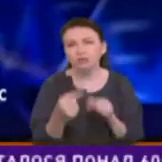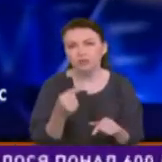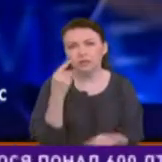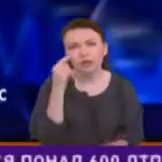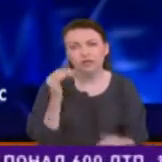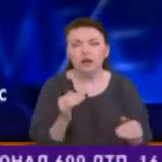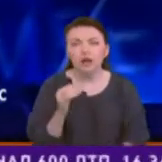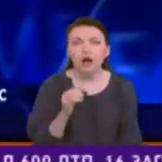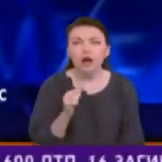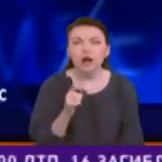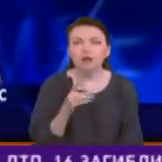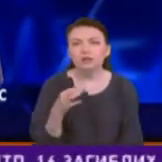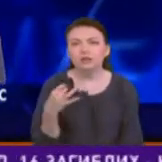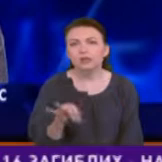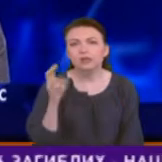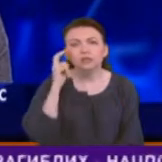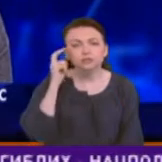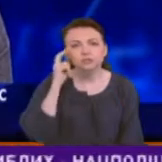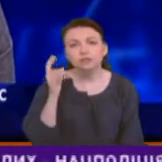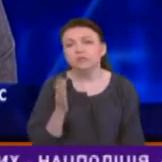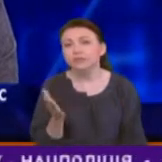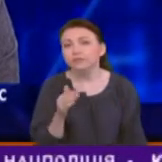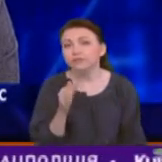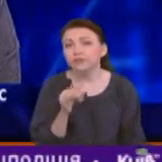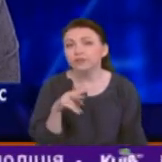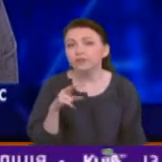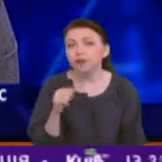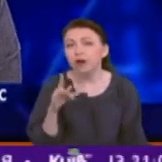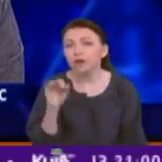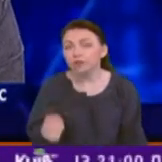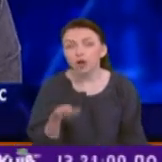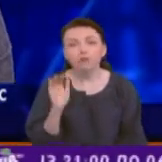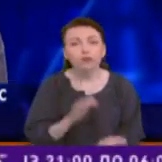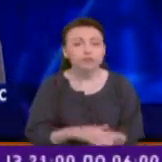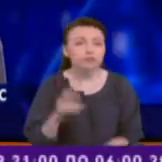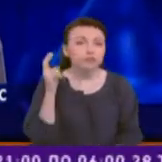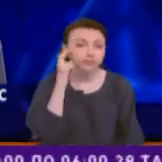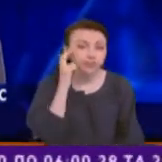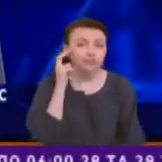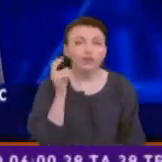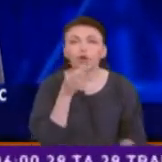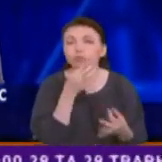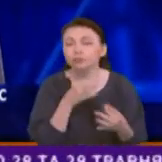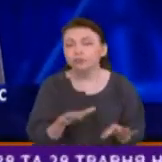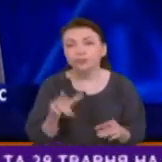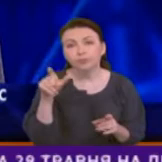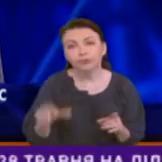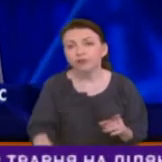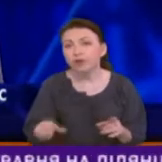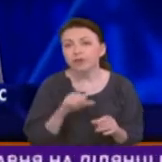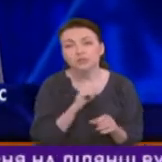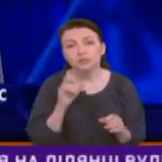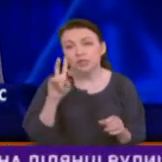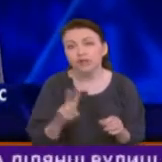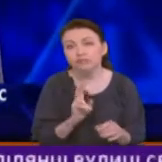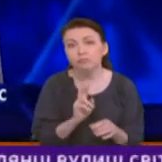що архієреєм київським залишився ніхто інший, як Святіший Патріарх Філарет. Тобто, фактично, зараз в Києві будь-які навіть парафіяльні церкви перейти в